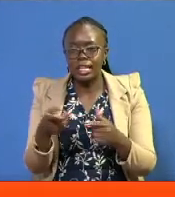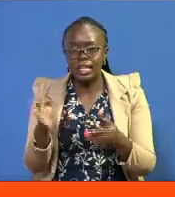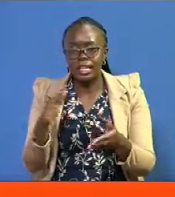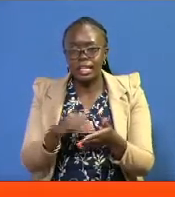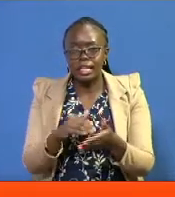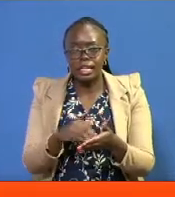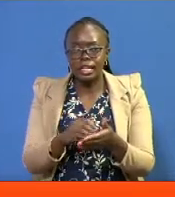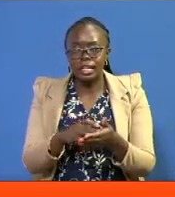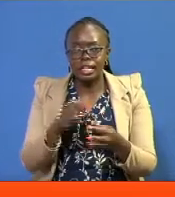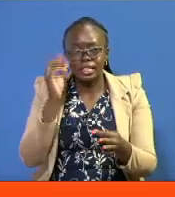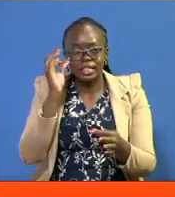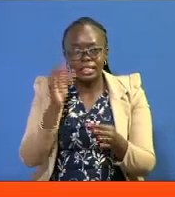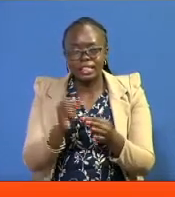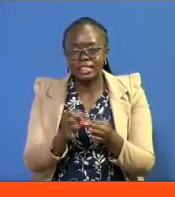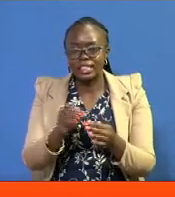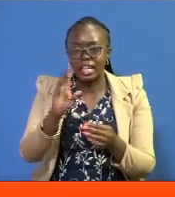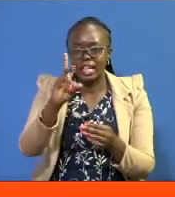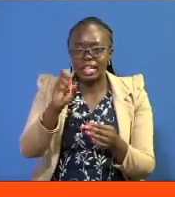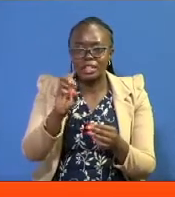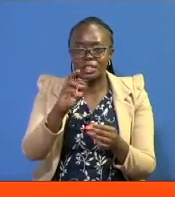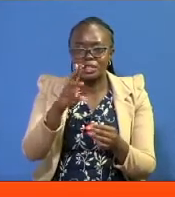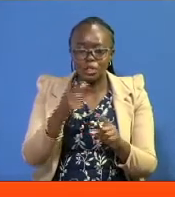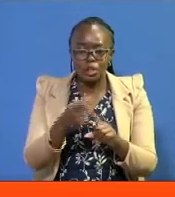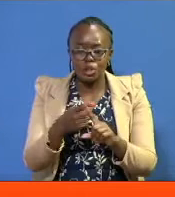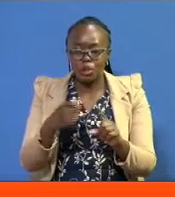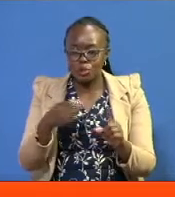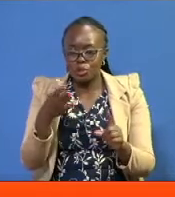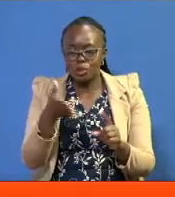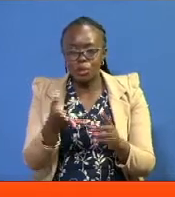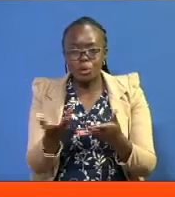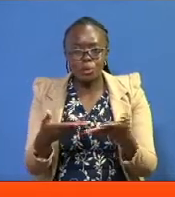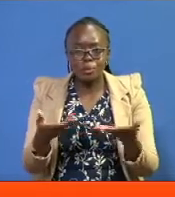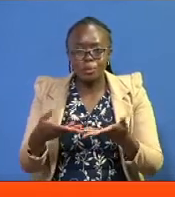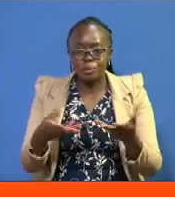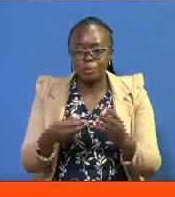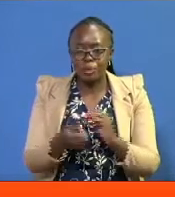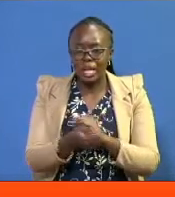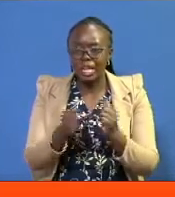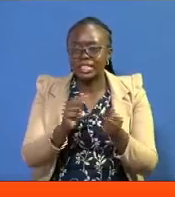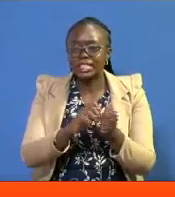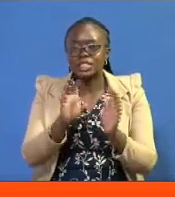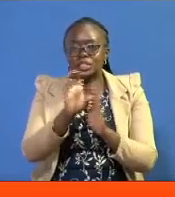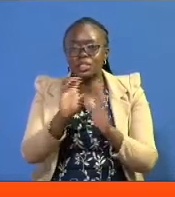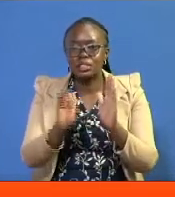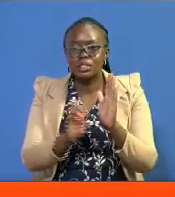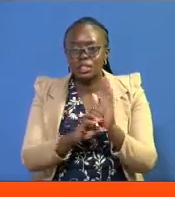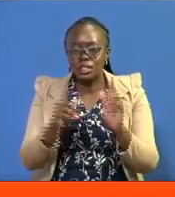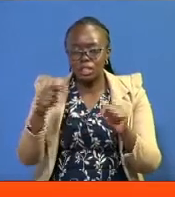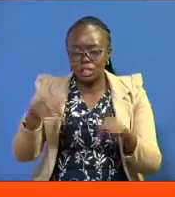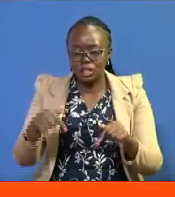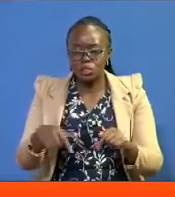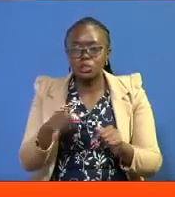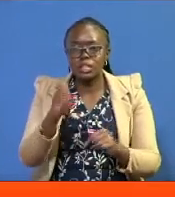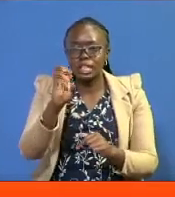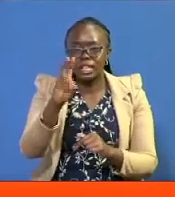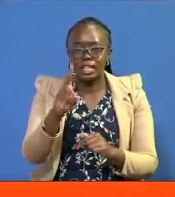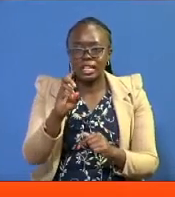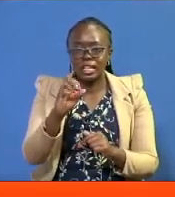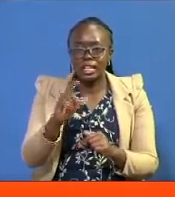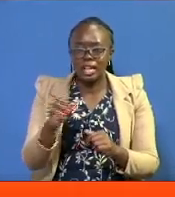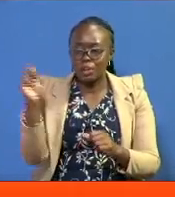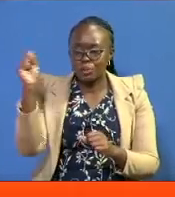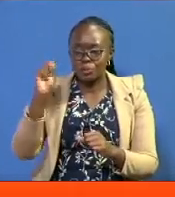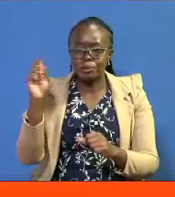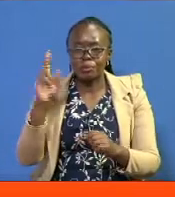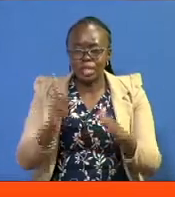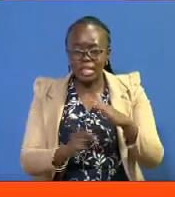wa majaji wa mahakama kuu uliopaka tope mchakato wa marekebisho ya katiba. Haya yanajiri huku uhusiano wa Rais Uhuru Kenyatta na